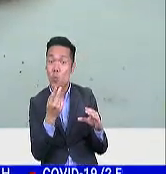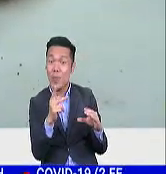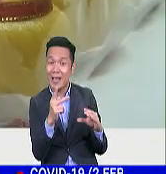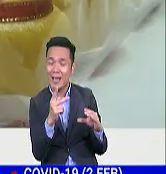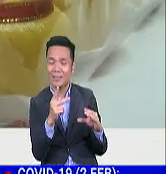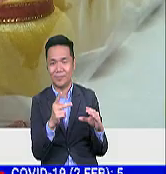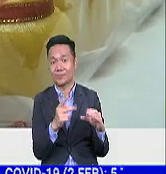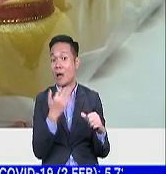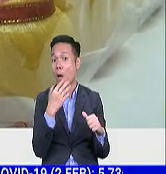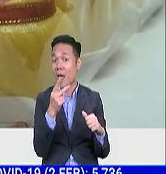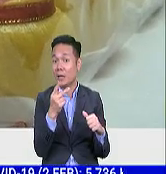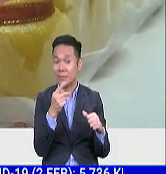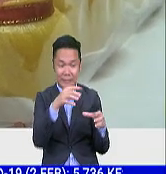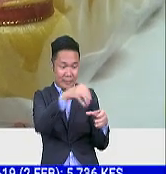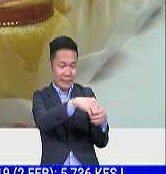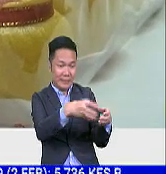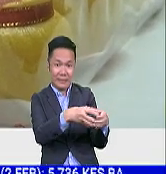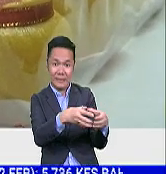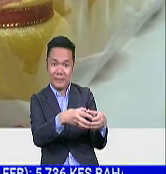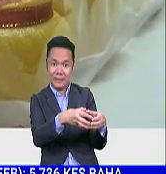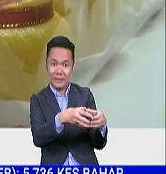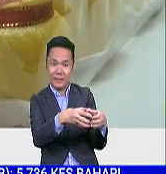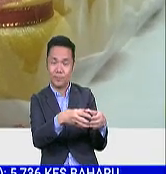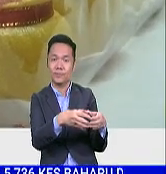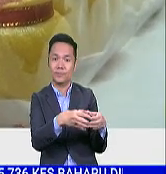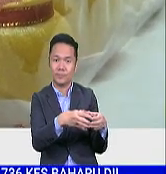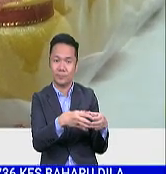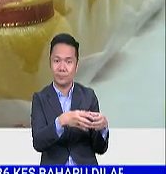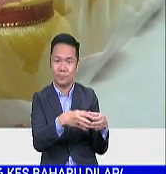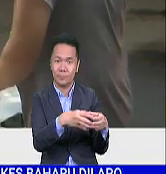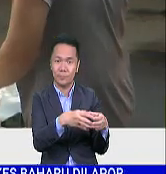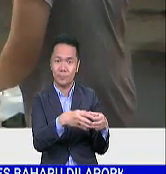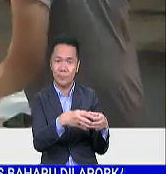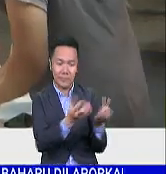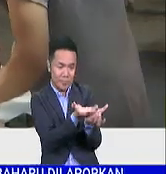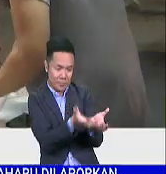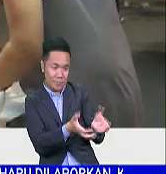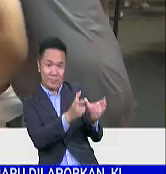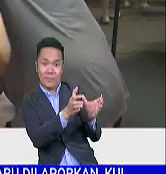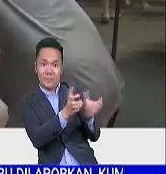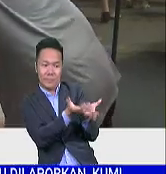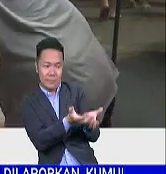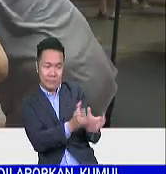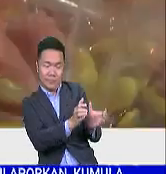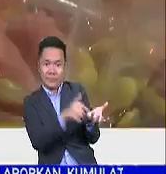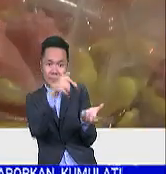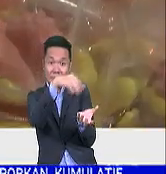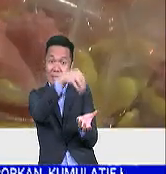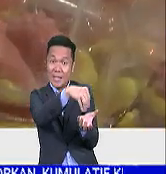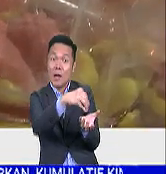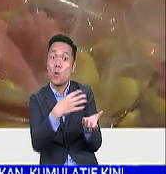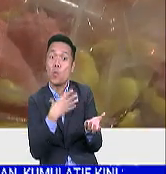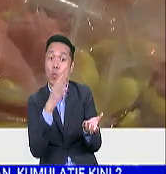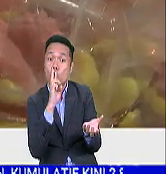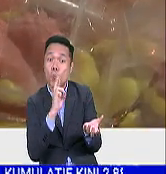itu yang isi duit punya. Oh, ini ialah itu mangkuk lah. Dan ini pink color ini ialah